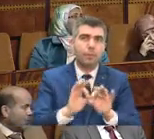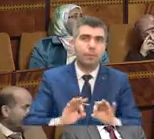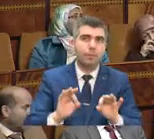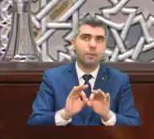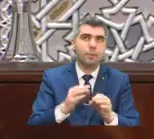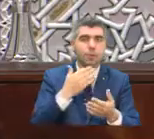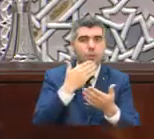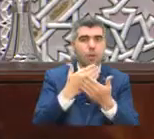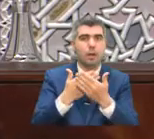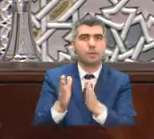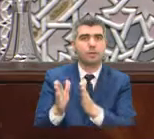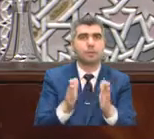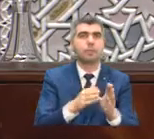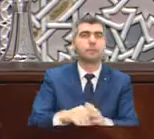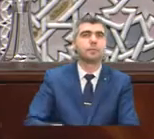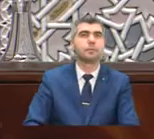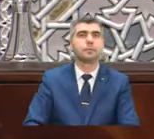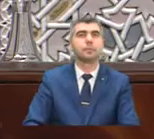المحترم.